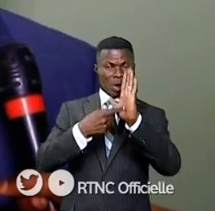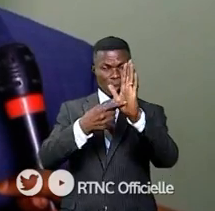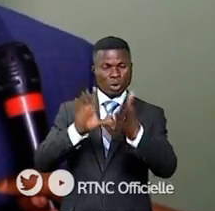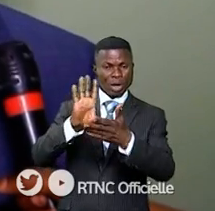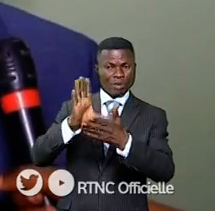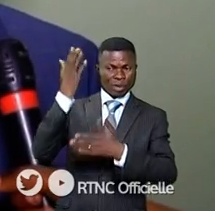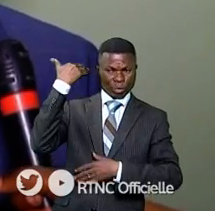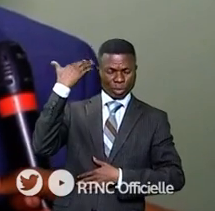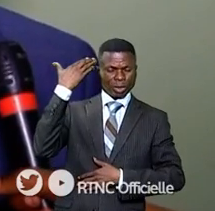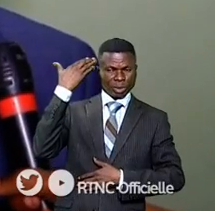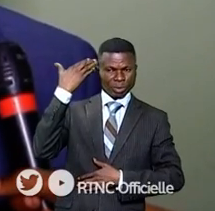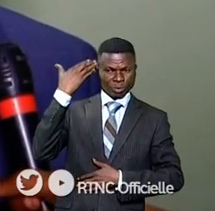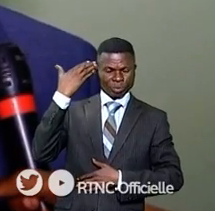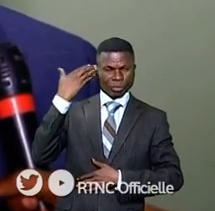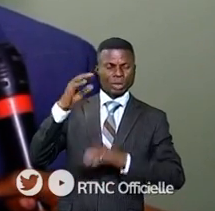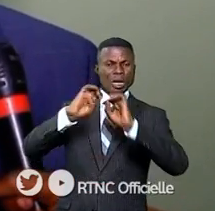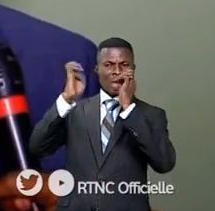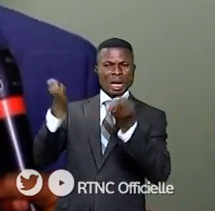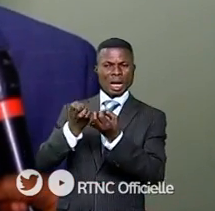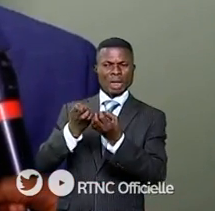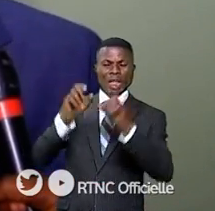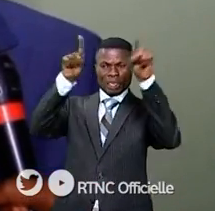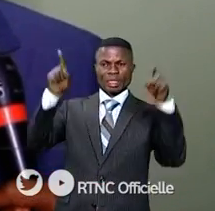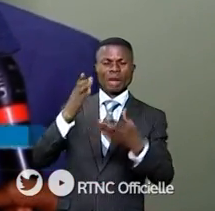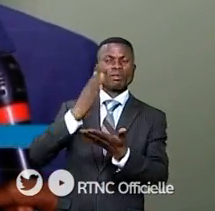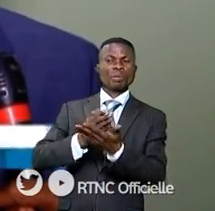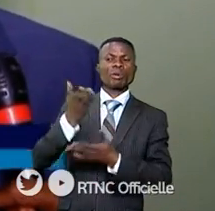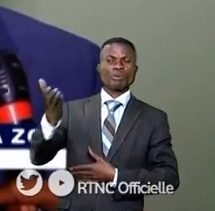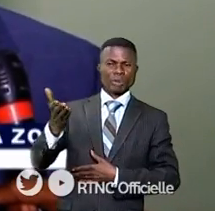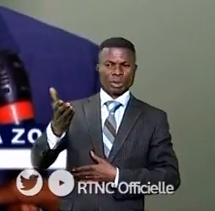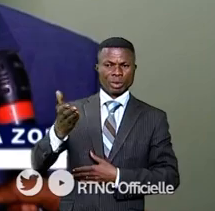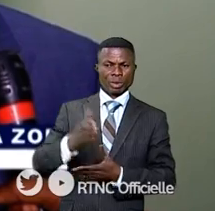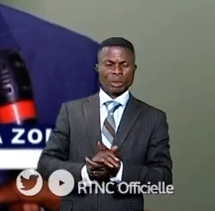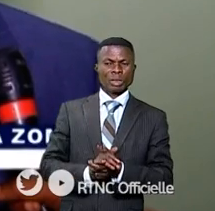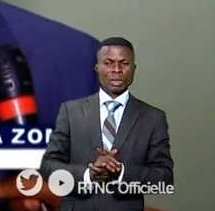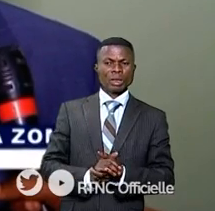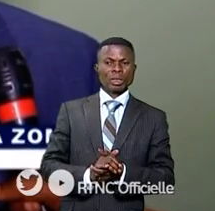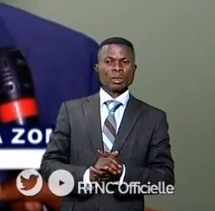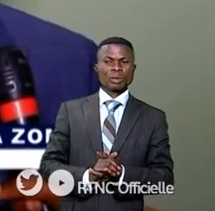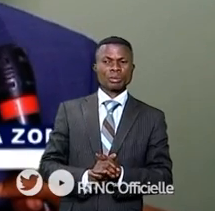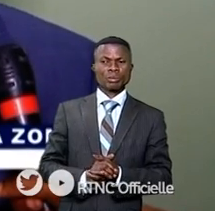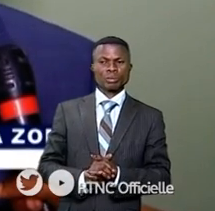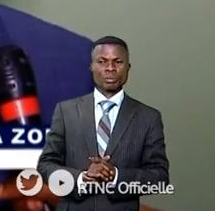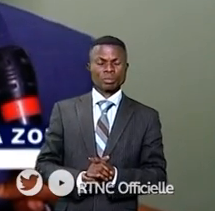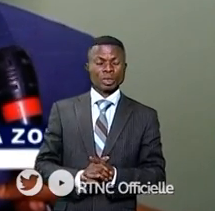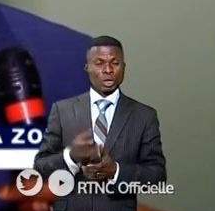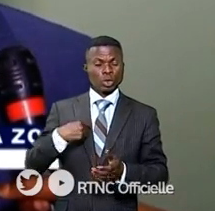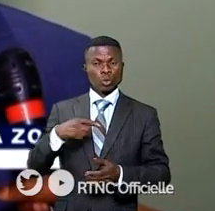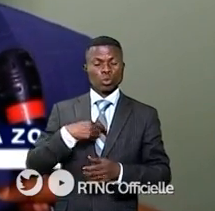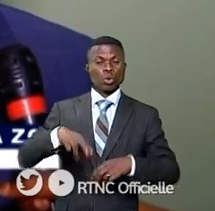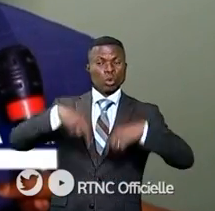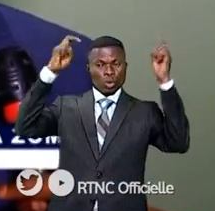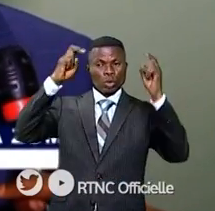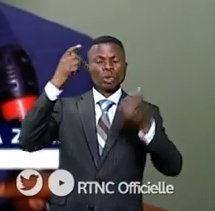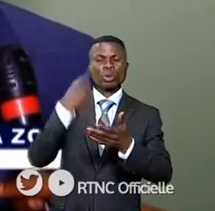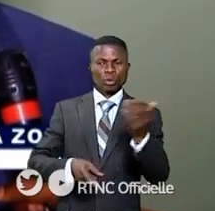ont été produits par cette agence-là, dans le cadre de la Lina Foot, bien sûr. Alors, il en ressort que cette agence